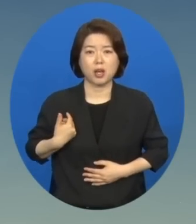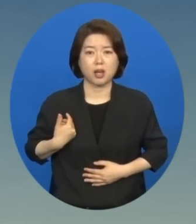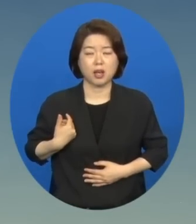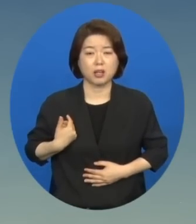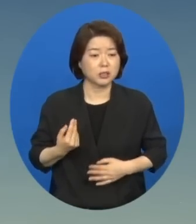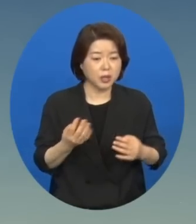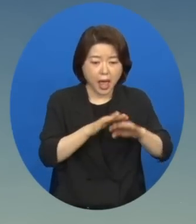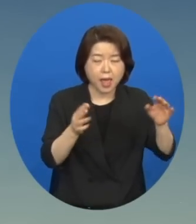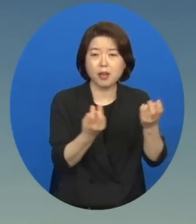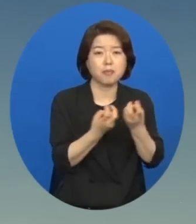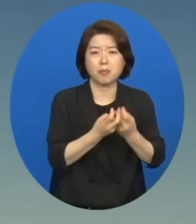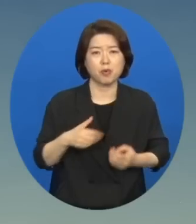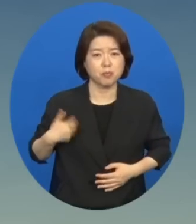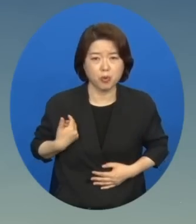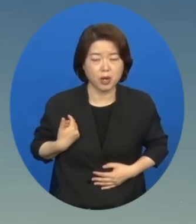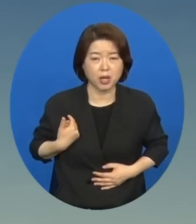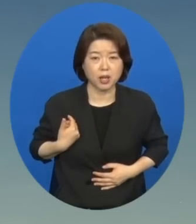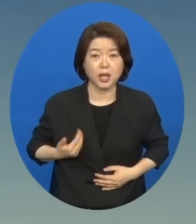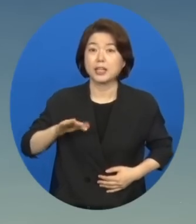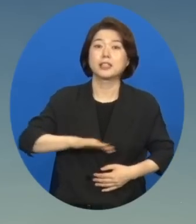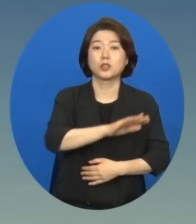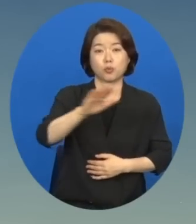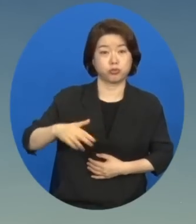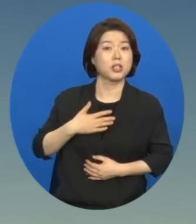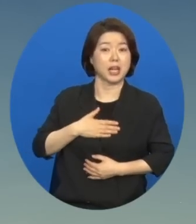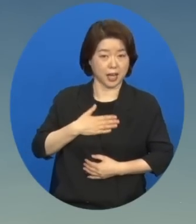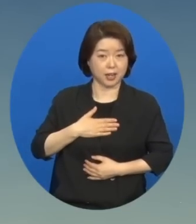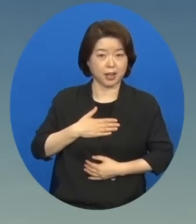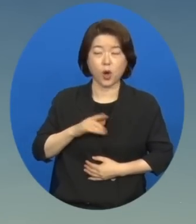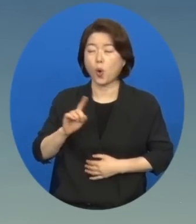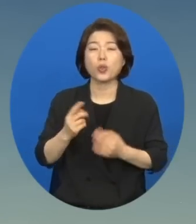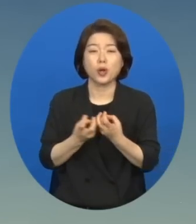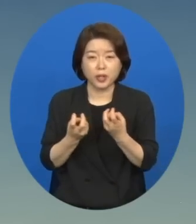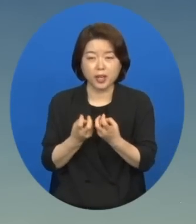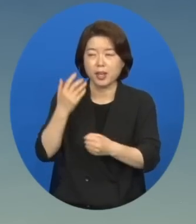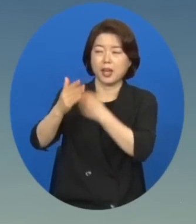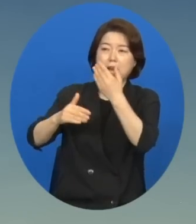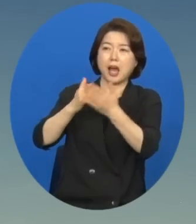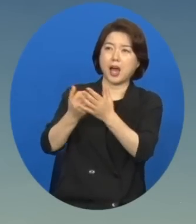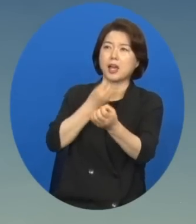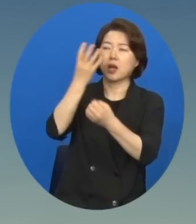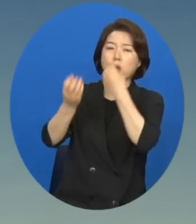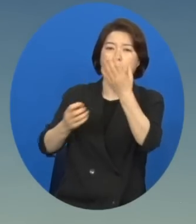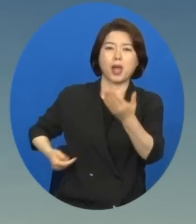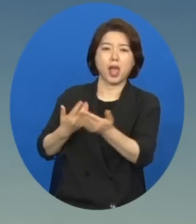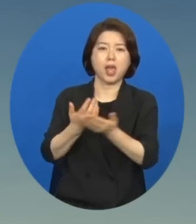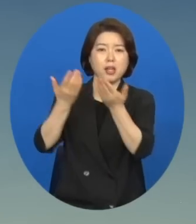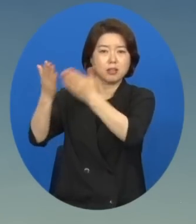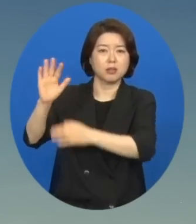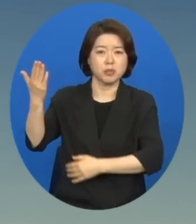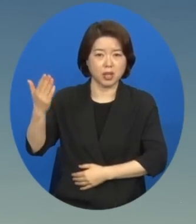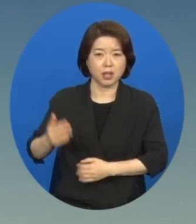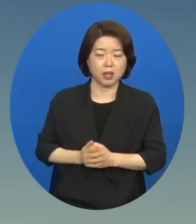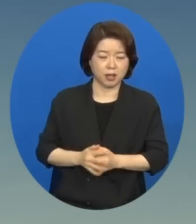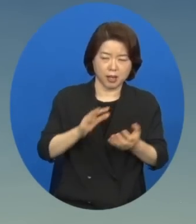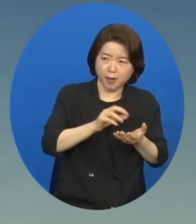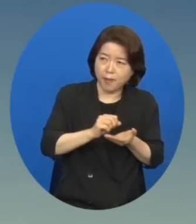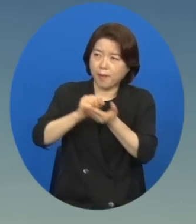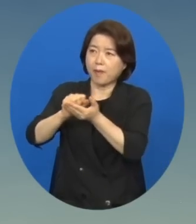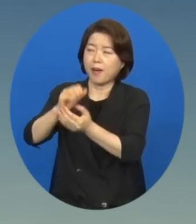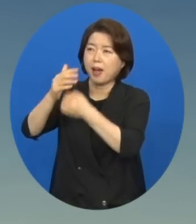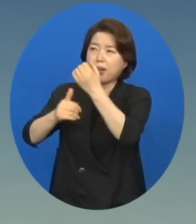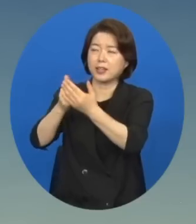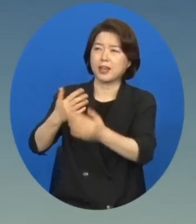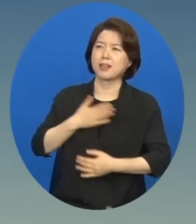모릅니다. 그런데 우리 성도들은 알아요. 어떻게 정리하죠? 하나님께 회개하는 거예요. 들고 나아가